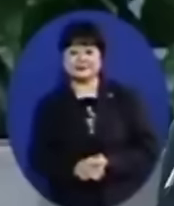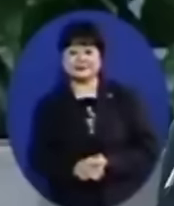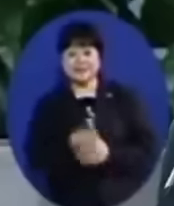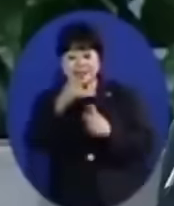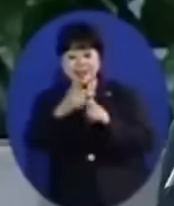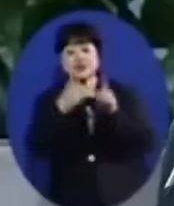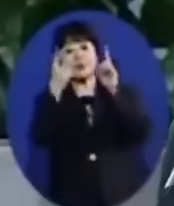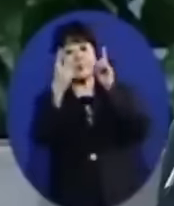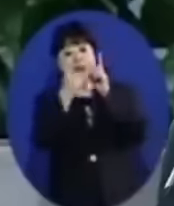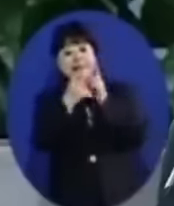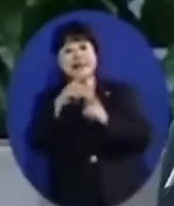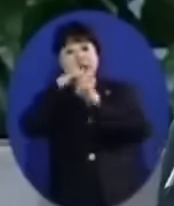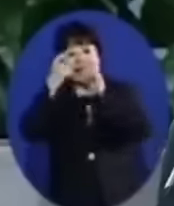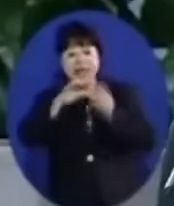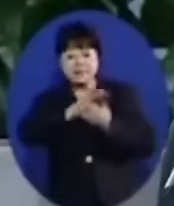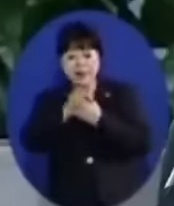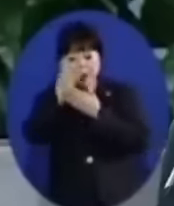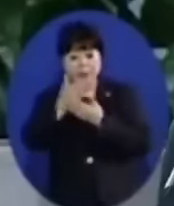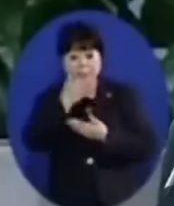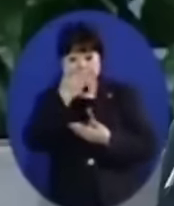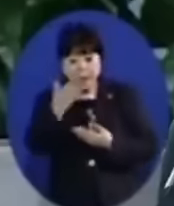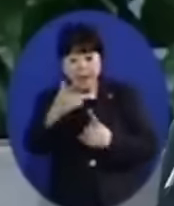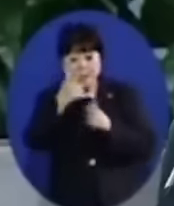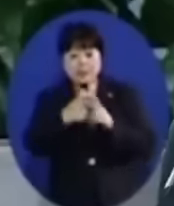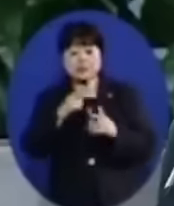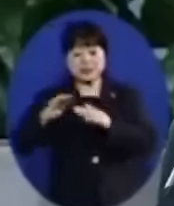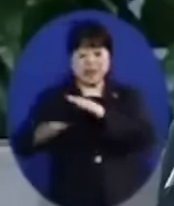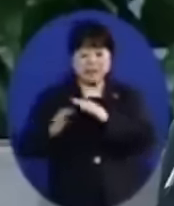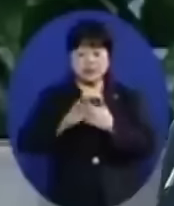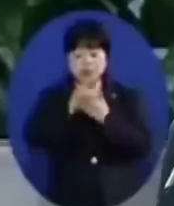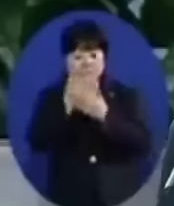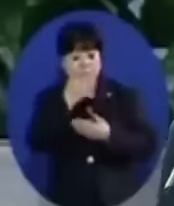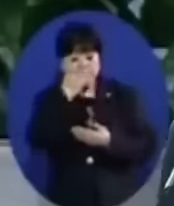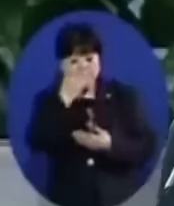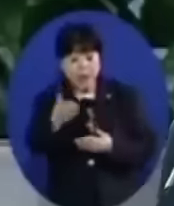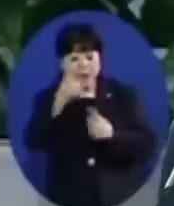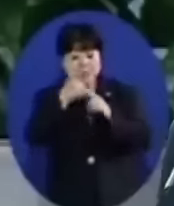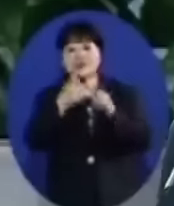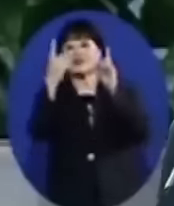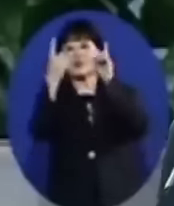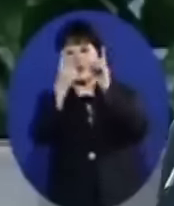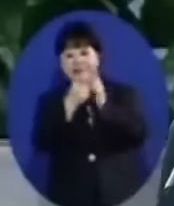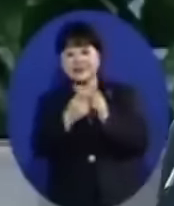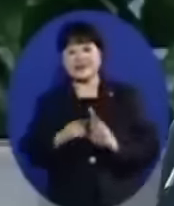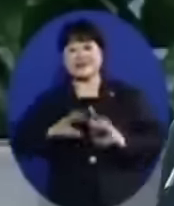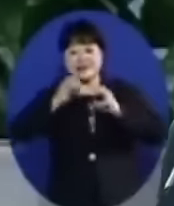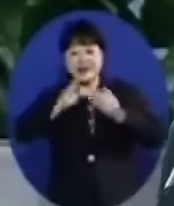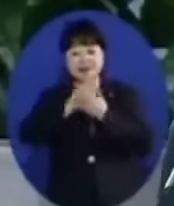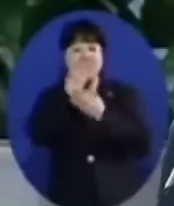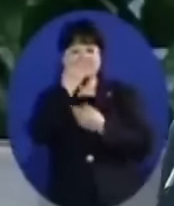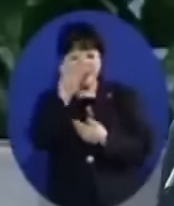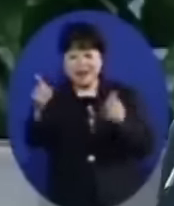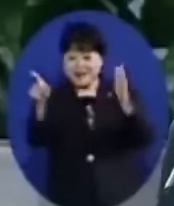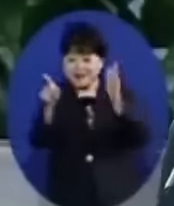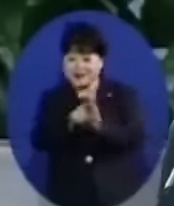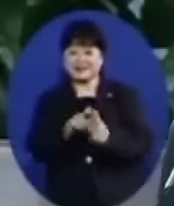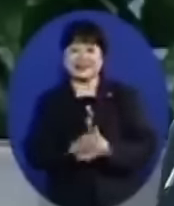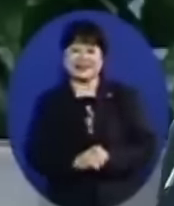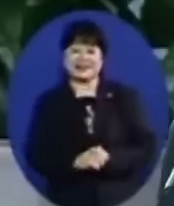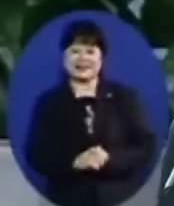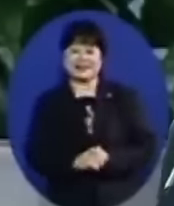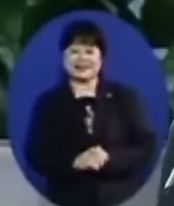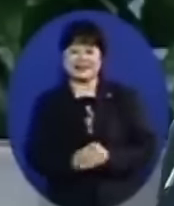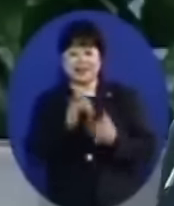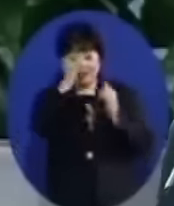예수를 만난 개인도 변화되고 예수를 만난 가정도 변화되고 예수를 만난 나라도 변화되는 것입니다.